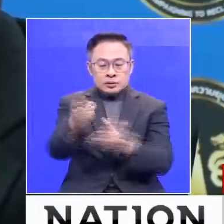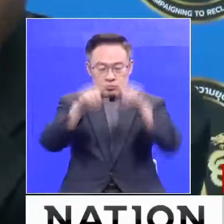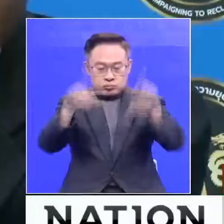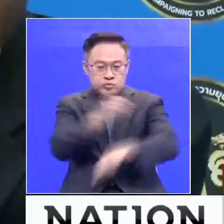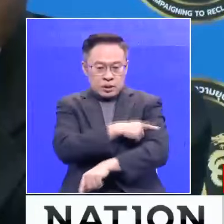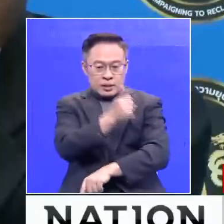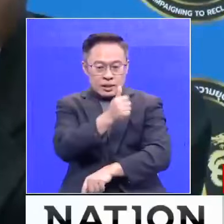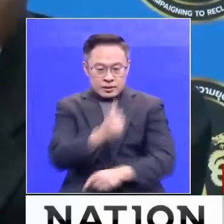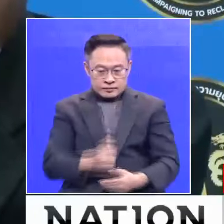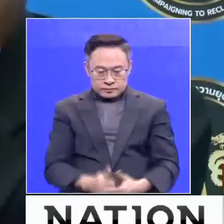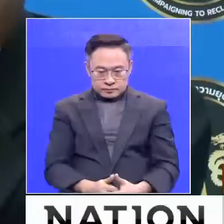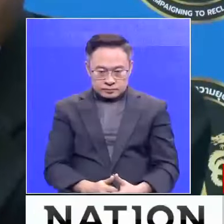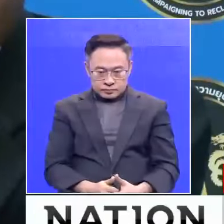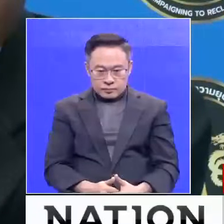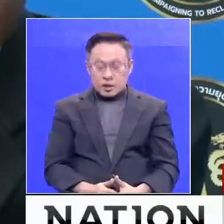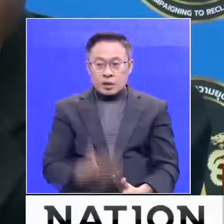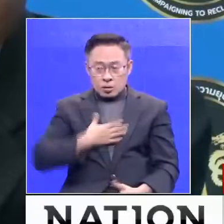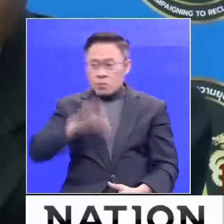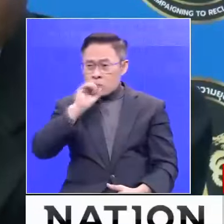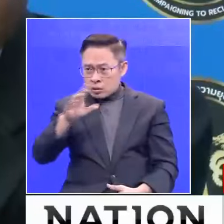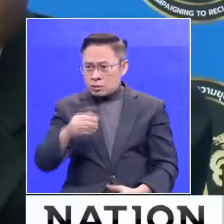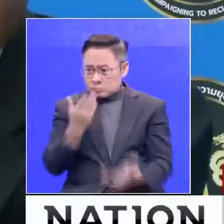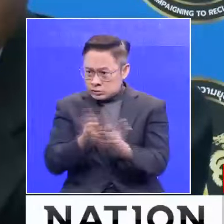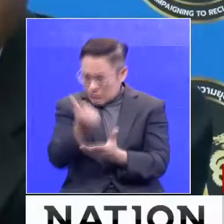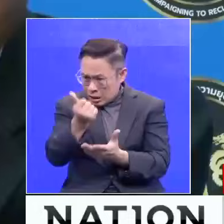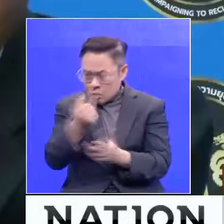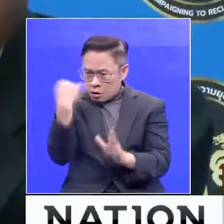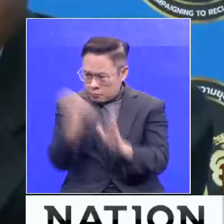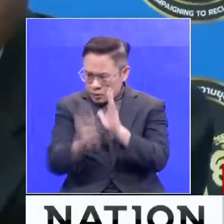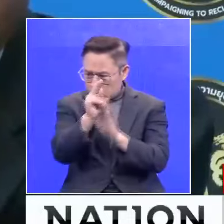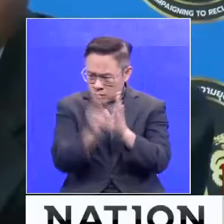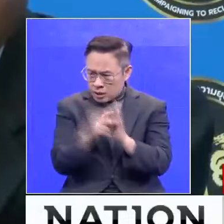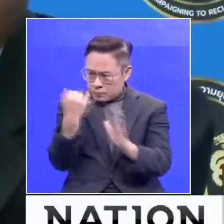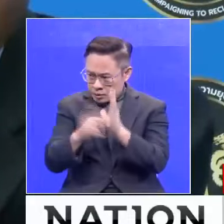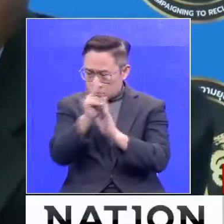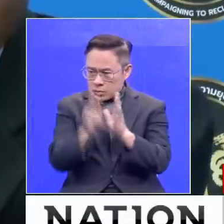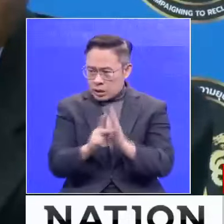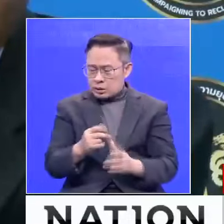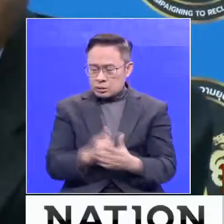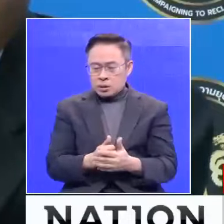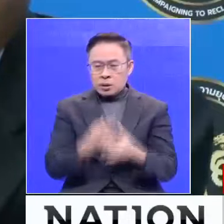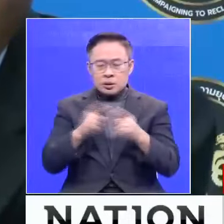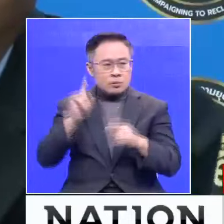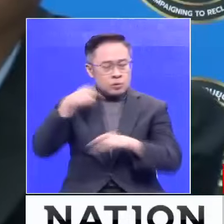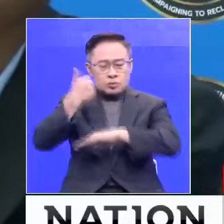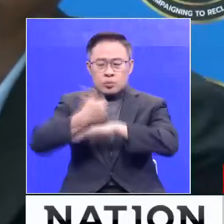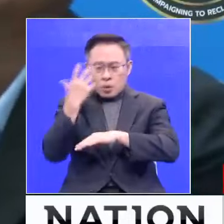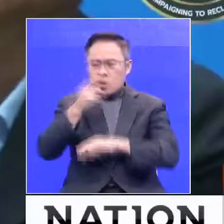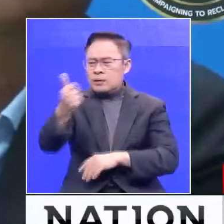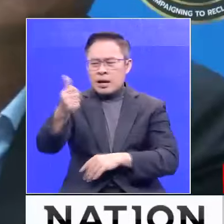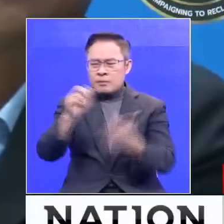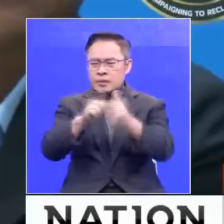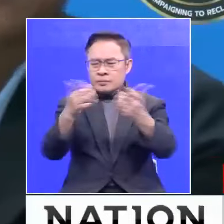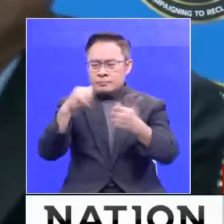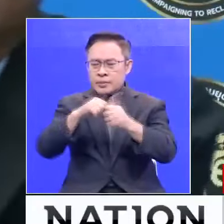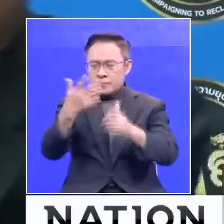างเงี้ยค่ะแล้วเราก็ได้แย้งไปอีกเช่นกันว่าเอ้ยมันผิดกฎหมายนะไม่ต้องซื้อหรอกอะไรอย่างเงี้ยค่ะทีนี้เขาก็เลยว่าไม่เป็นไรไม่ต้องกลัวเพราะว่าเ